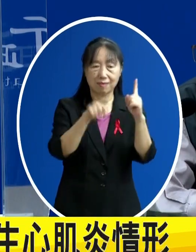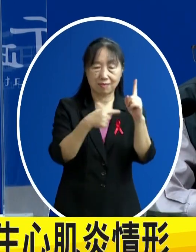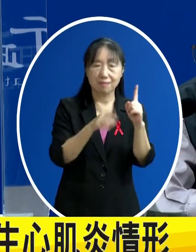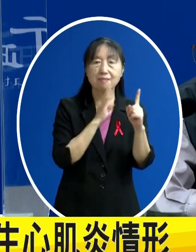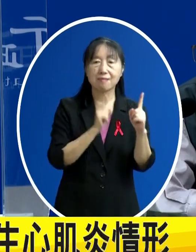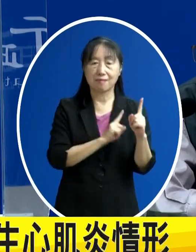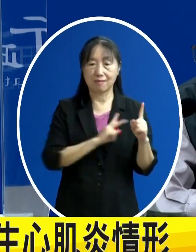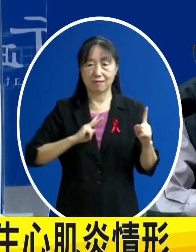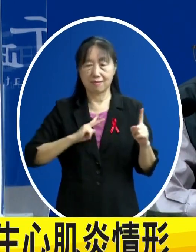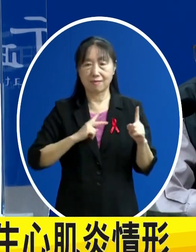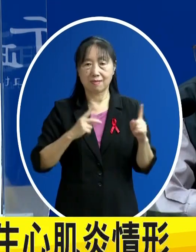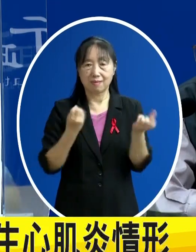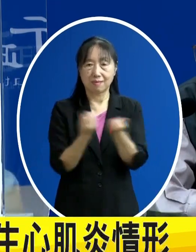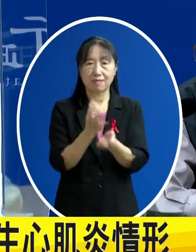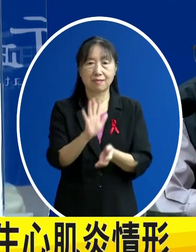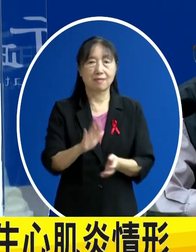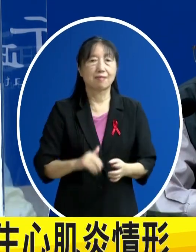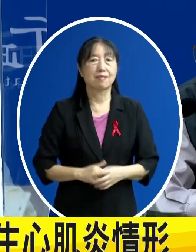发症。